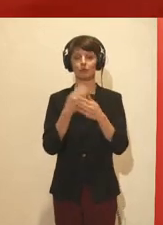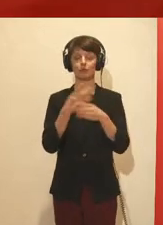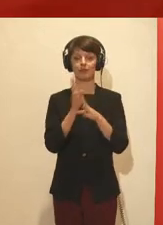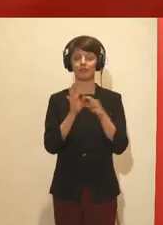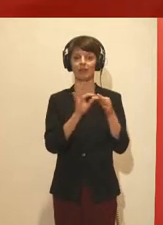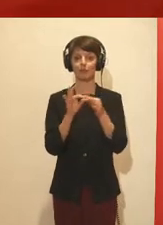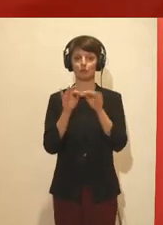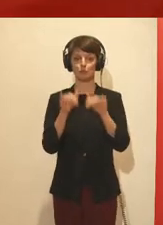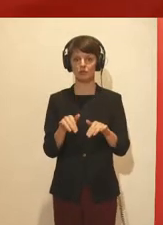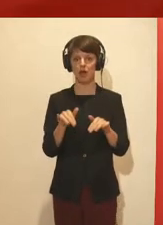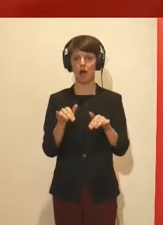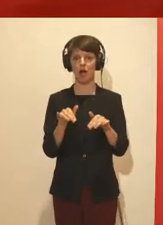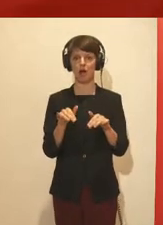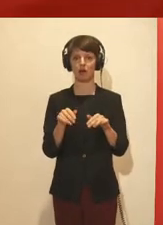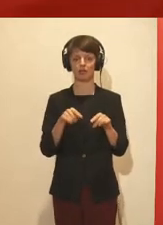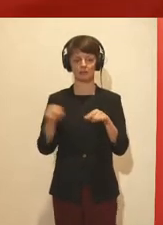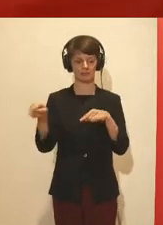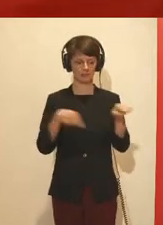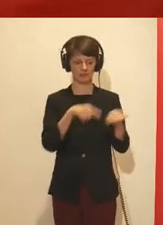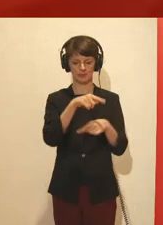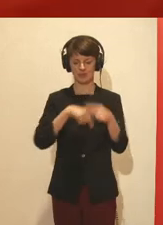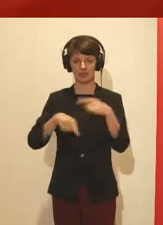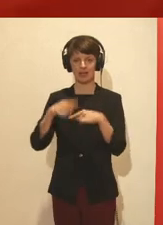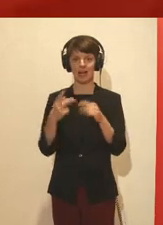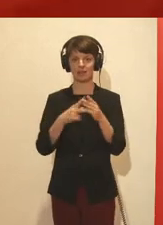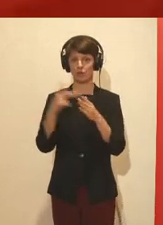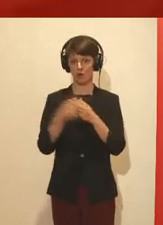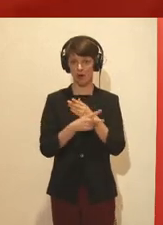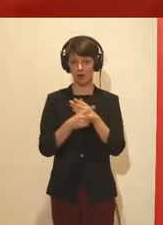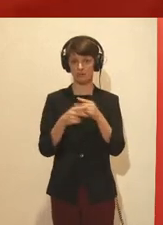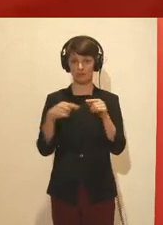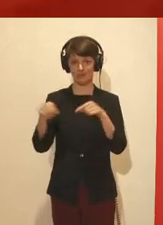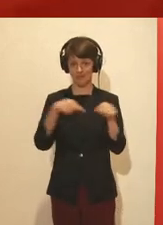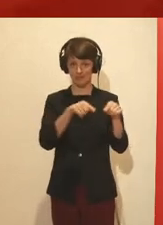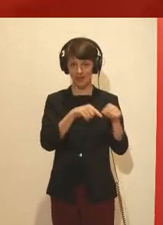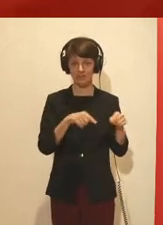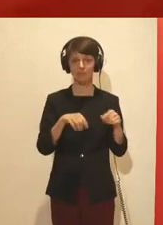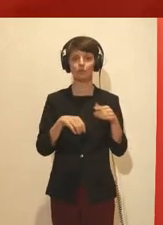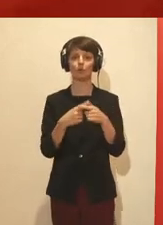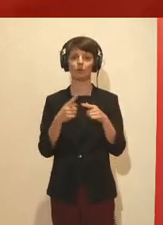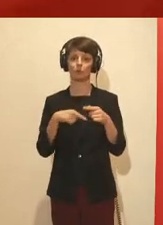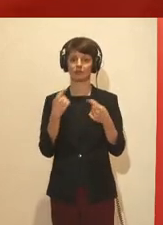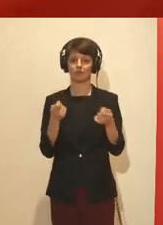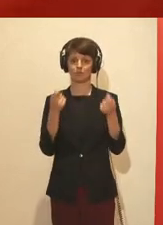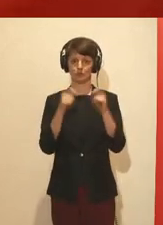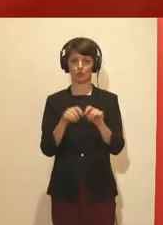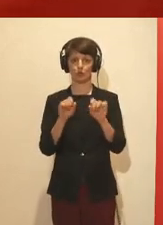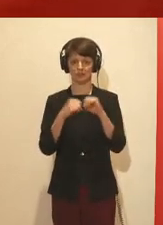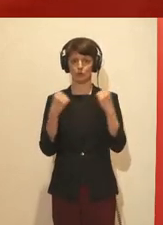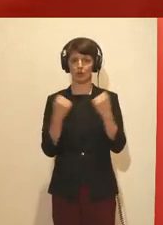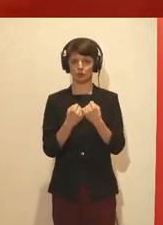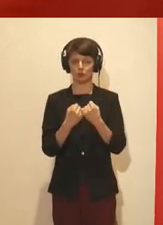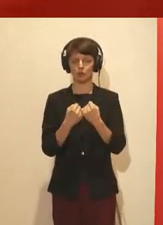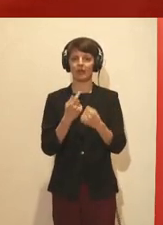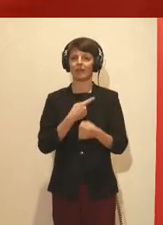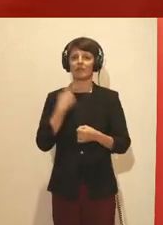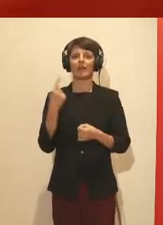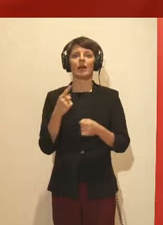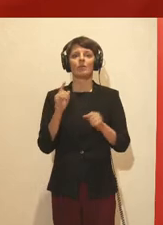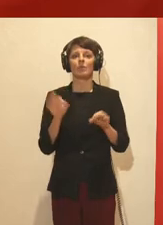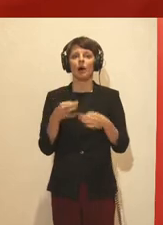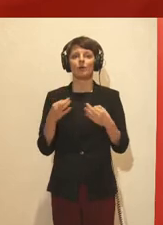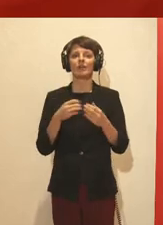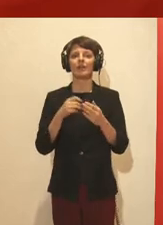querbezüge querverweise innerhalb eines programms aber auch verweise natürlich auf unsere beschlusslage wir müssen nicht ein